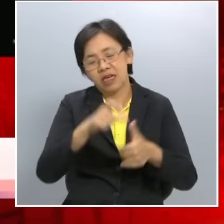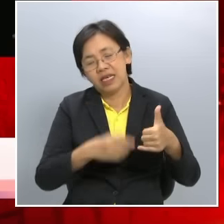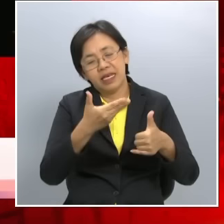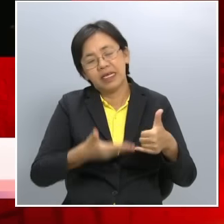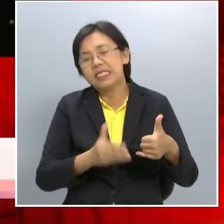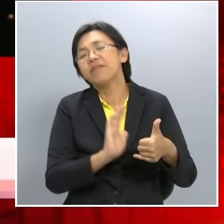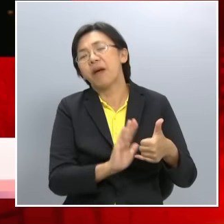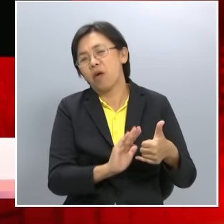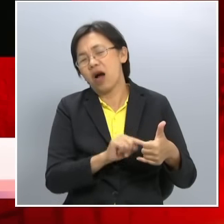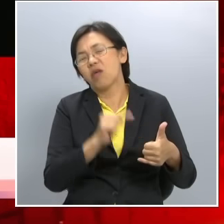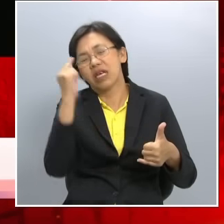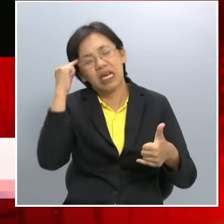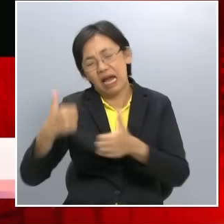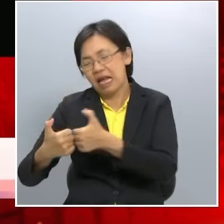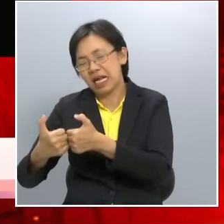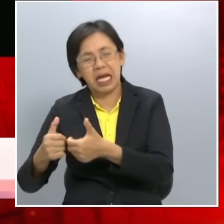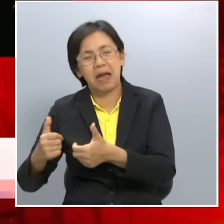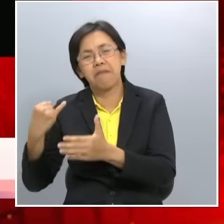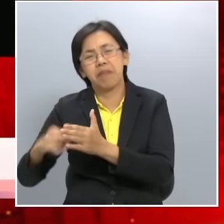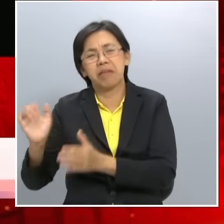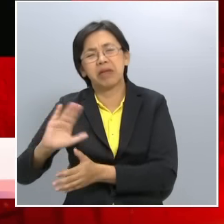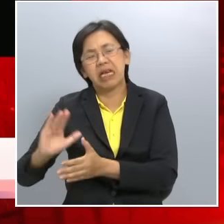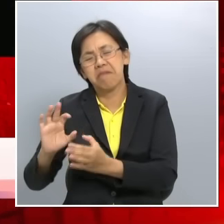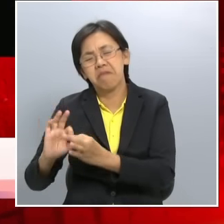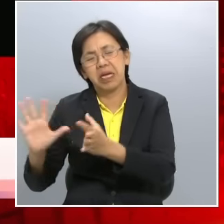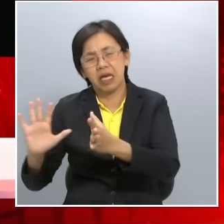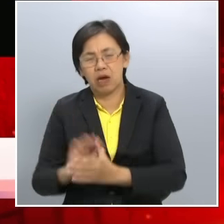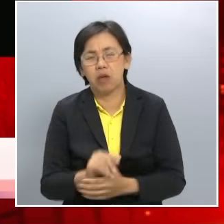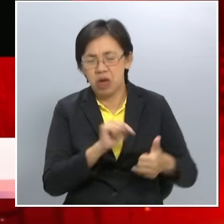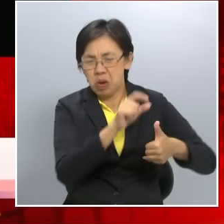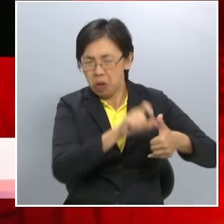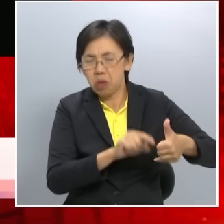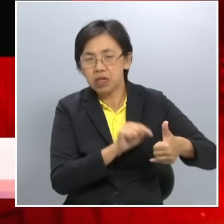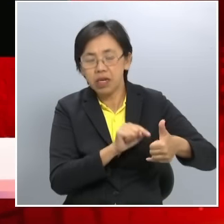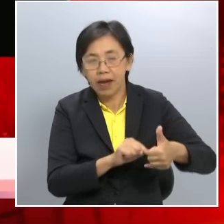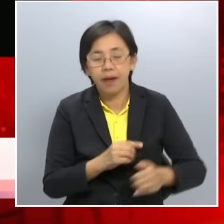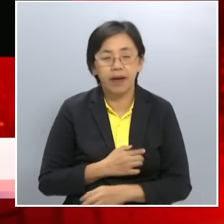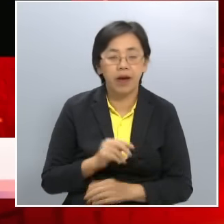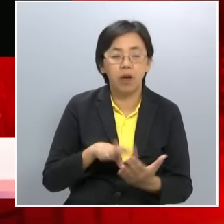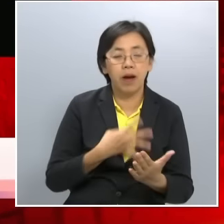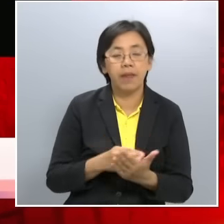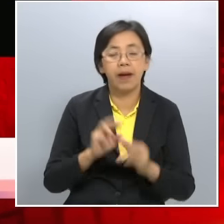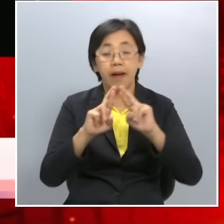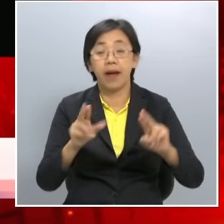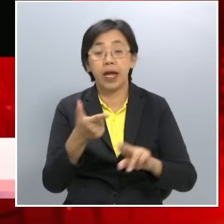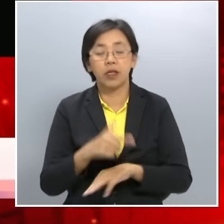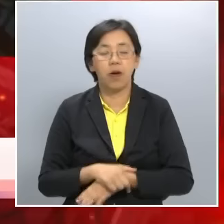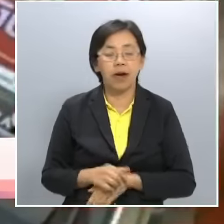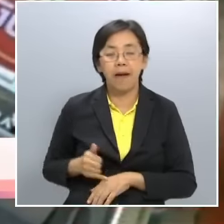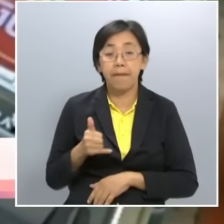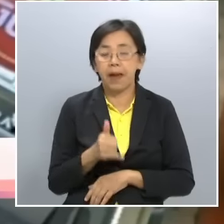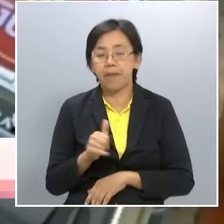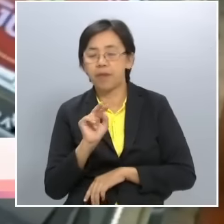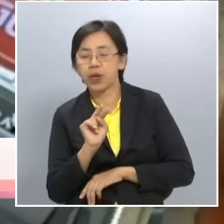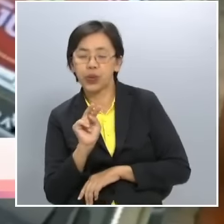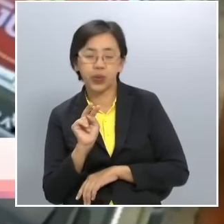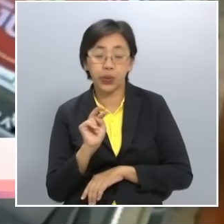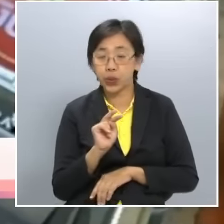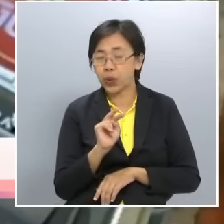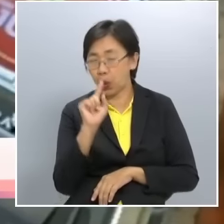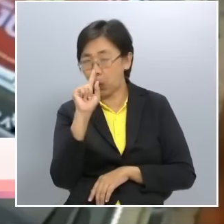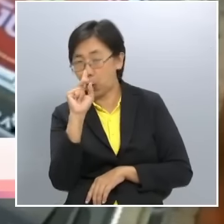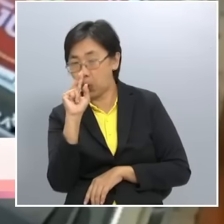สัยเนี่ยนะครับซึ่งมันบอกว่าก่อนก่อเหตุนะครับตนเองเนี่ยไปดูลาดเหลานะครับที่ร้านทองก่อนหลายครั้งแล้วจากนั้นครับได้มาส